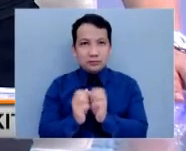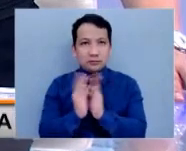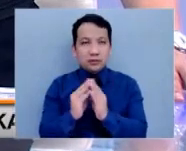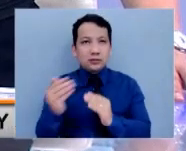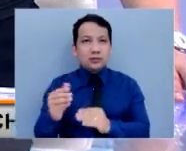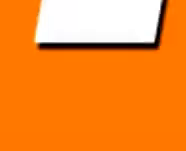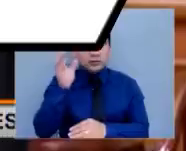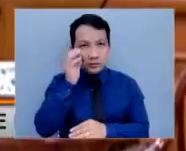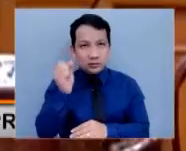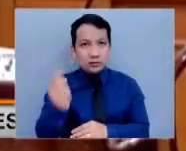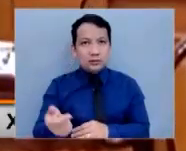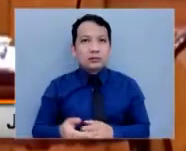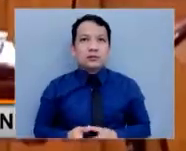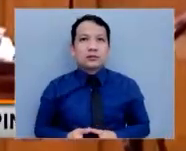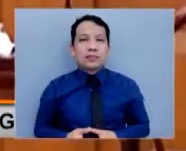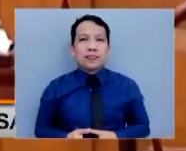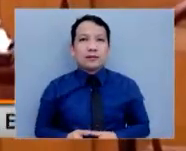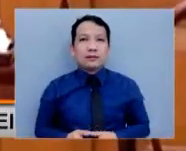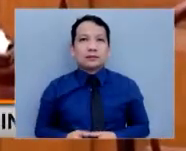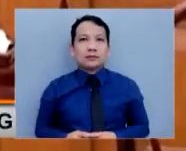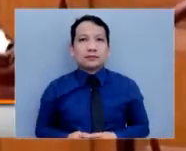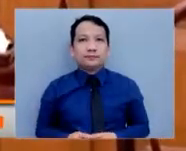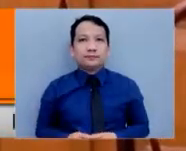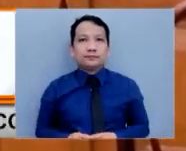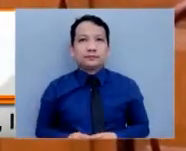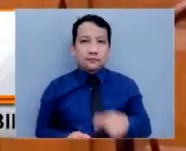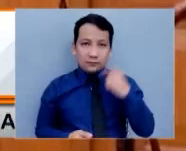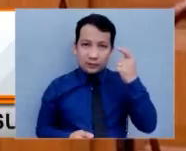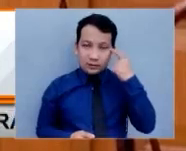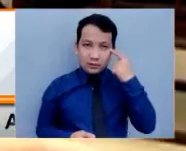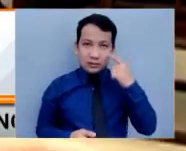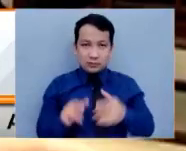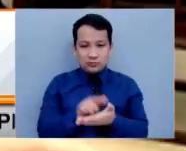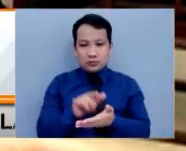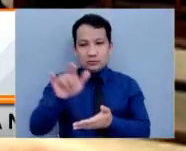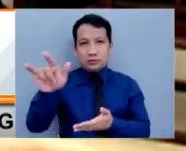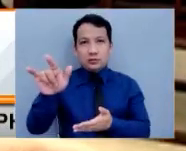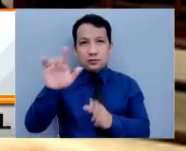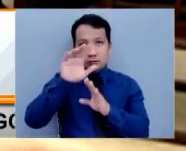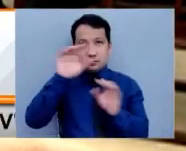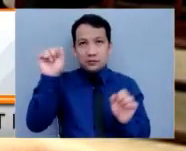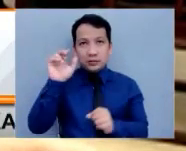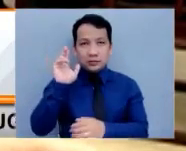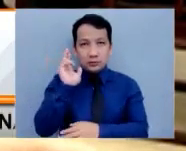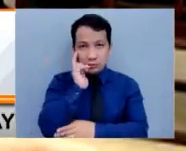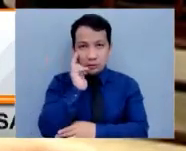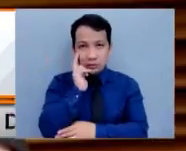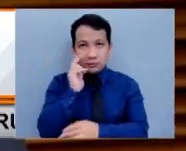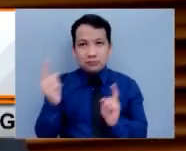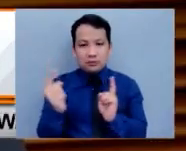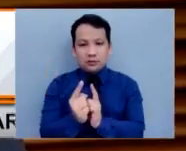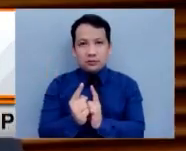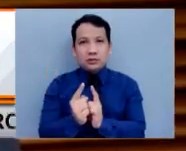Camille Samonte. Wala na sa gobyerno pero lumipad pa China si dating Pangulong Rodrigo Duterte para makipagkita kay